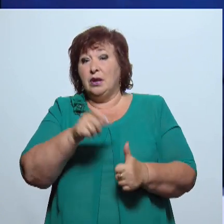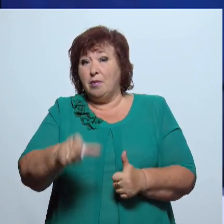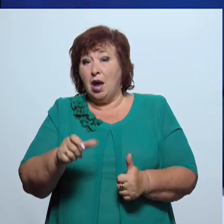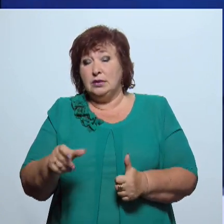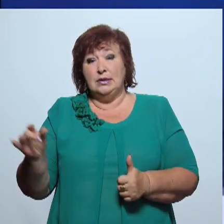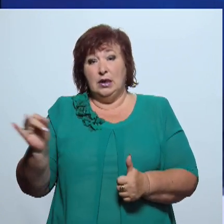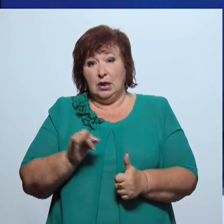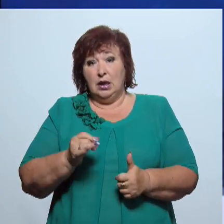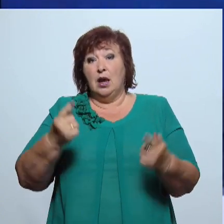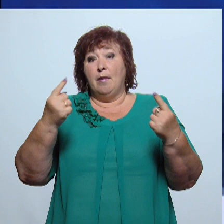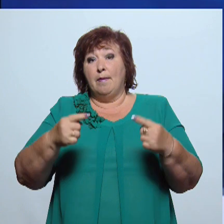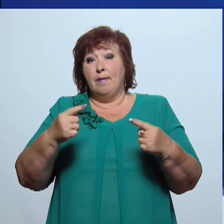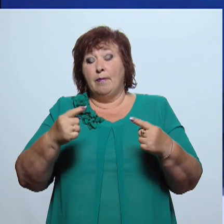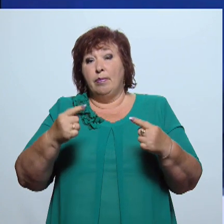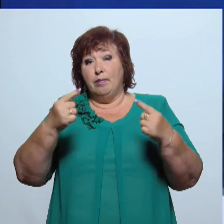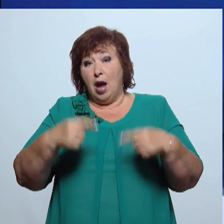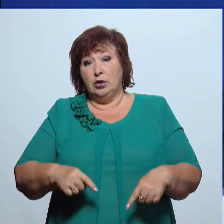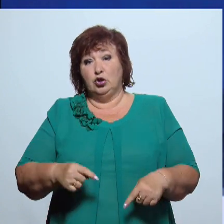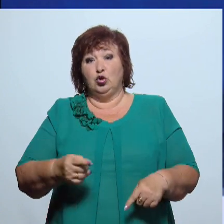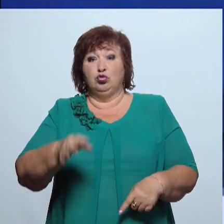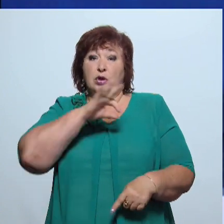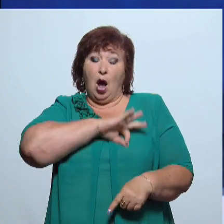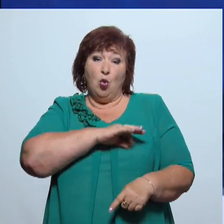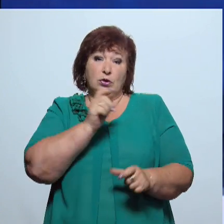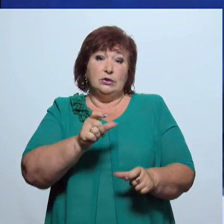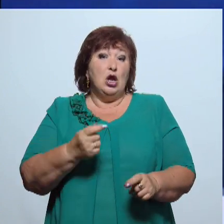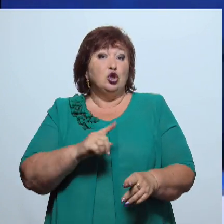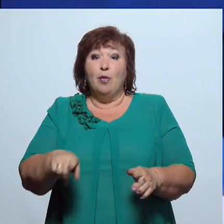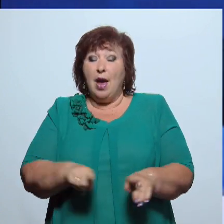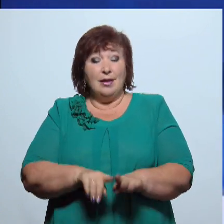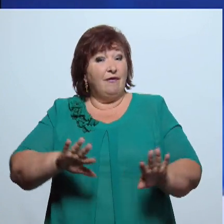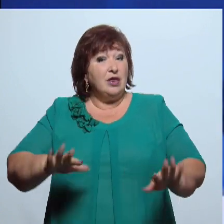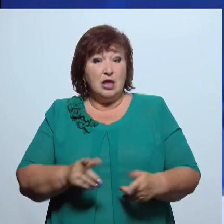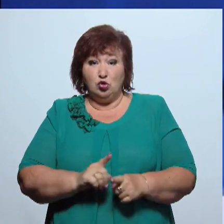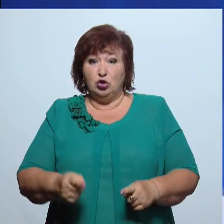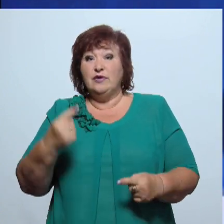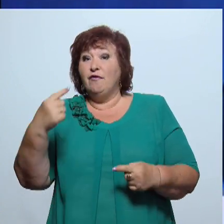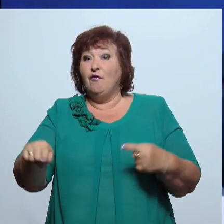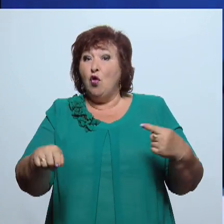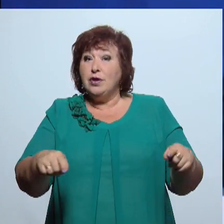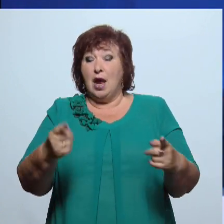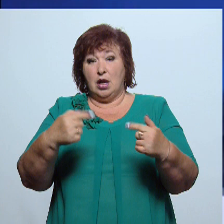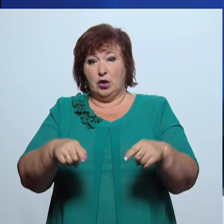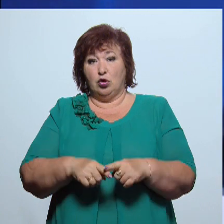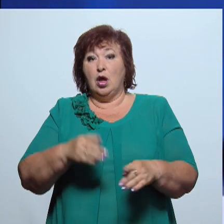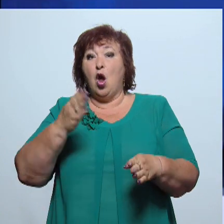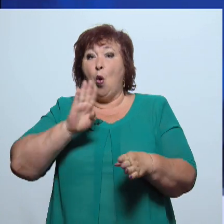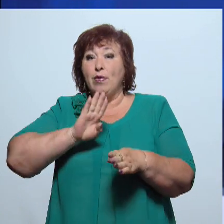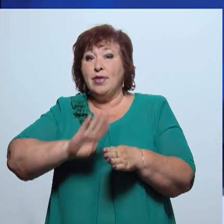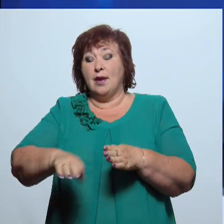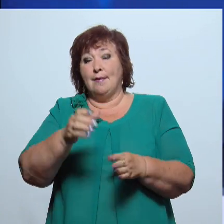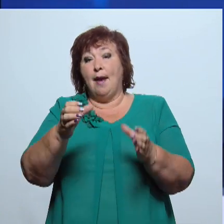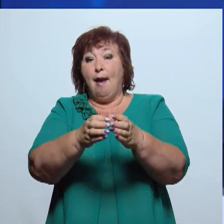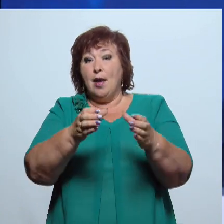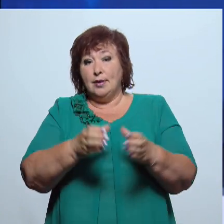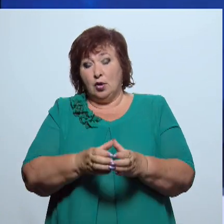и падают доходы населения. Вот для того, чтобы этого не случилось в отдельных регионах и по отдельным категориям граждан,